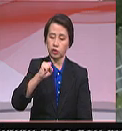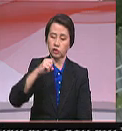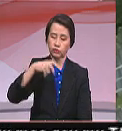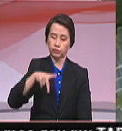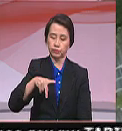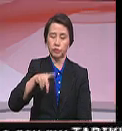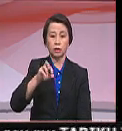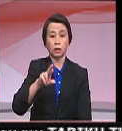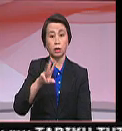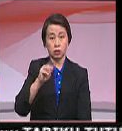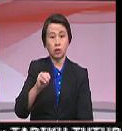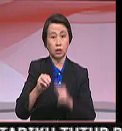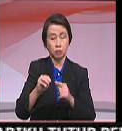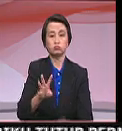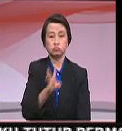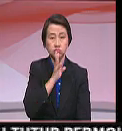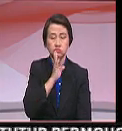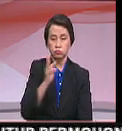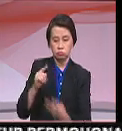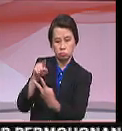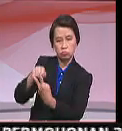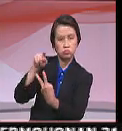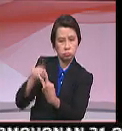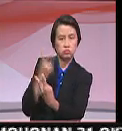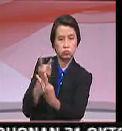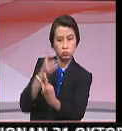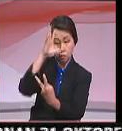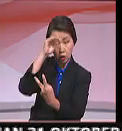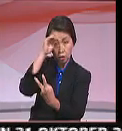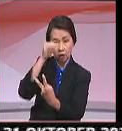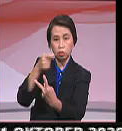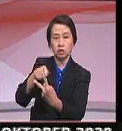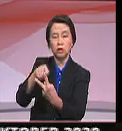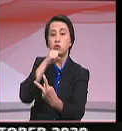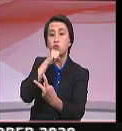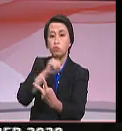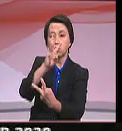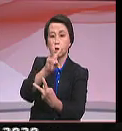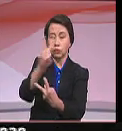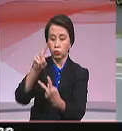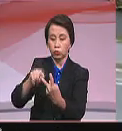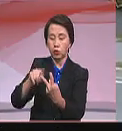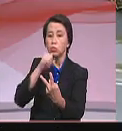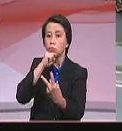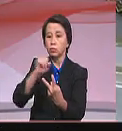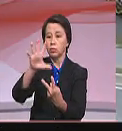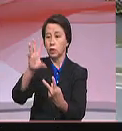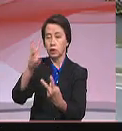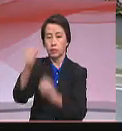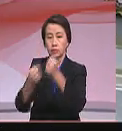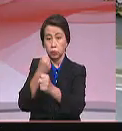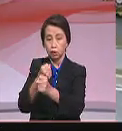Pencegahan Rasuah Malaysia SPRM, kedua-dua suspek lelaki masing-masing berumur 62 dan 56 tahun